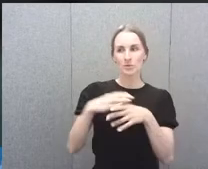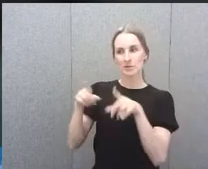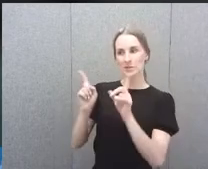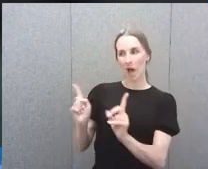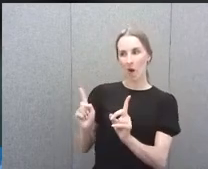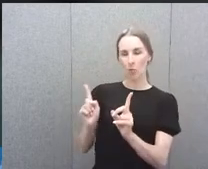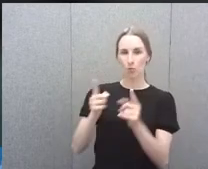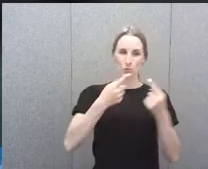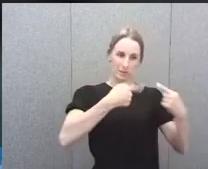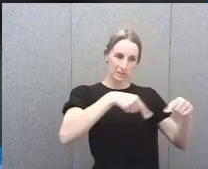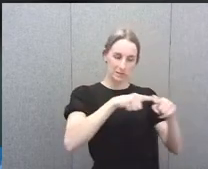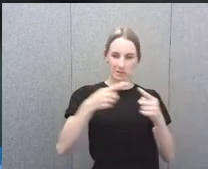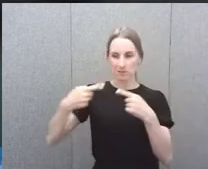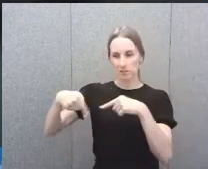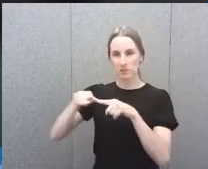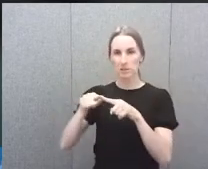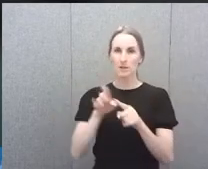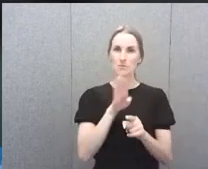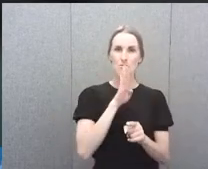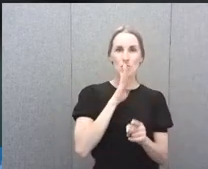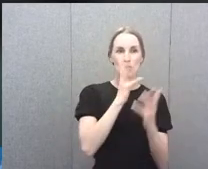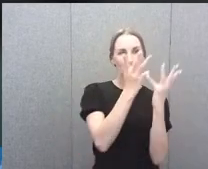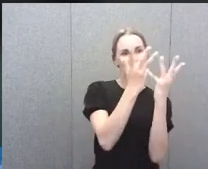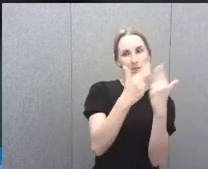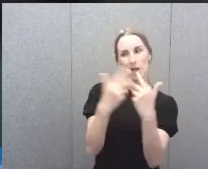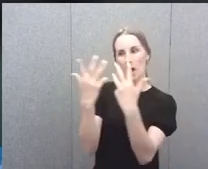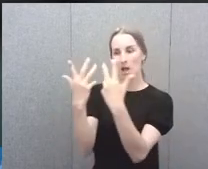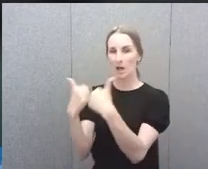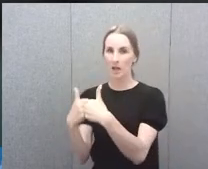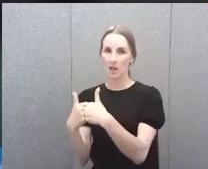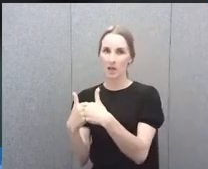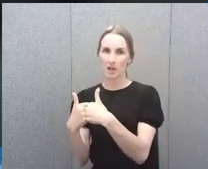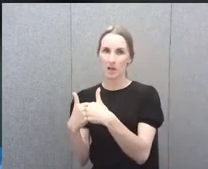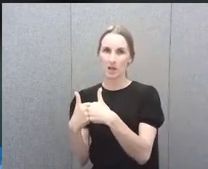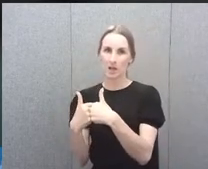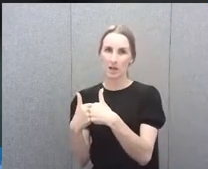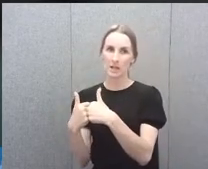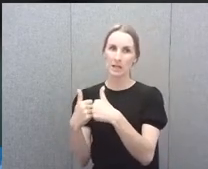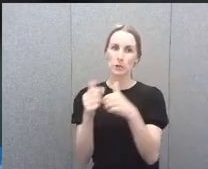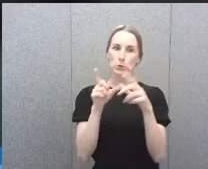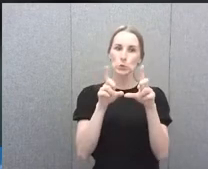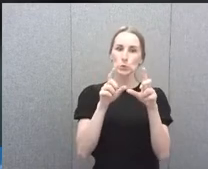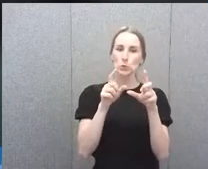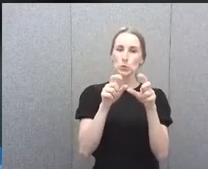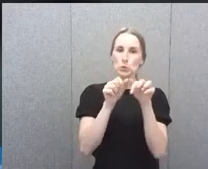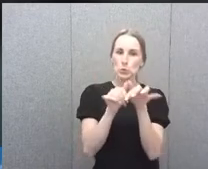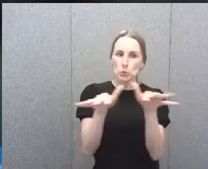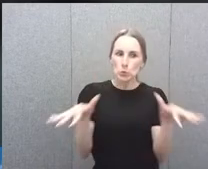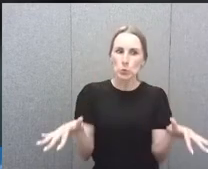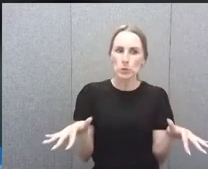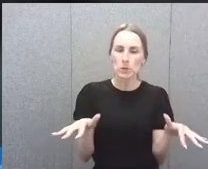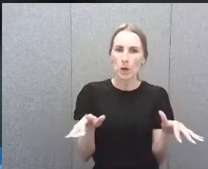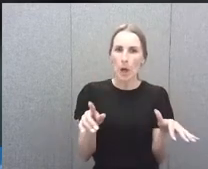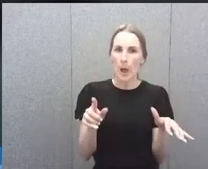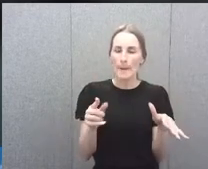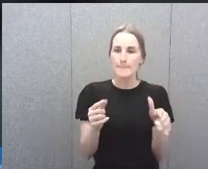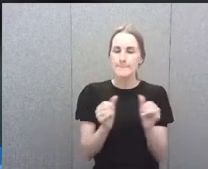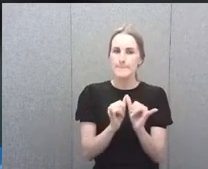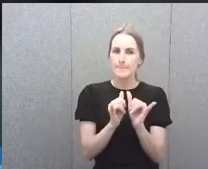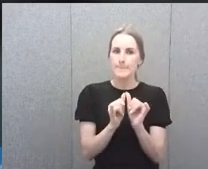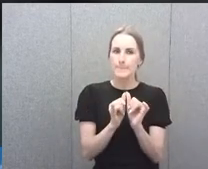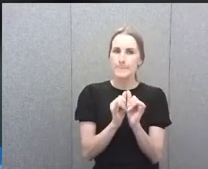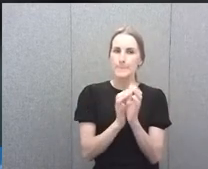менялось в дипломатической службе Европы. 35% составляют сейчас женщины.